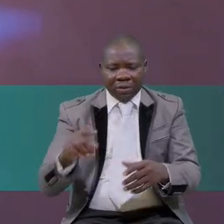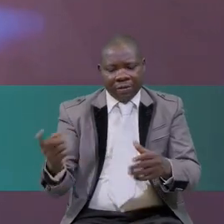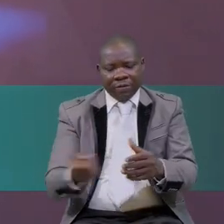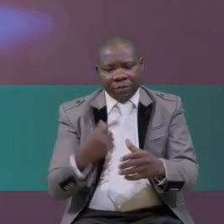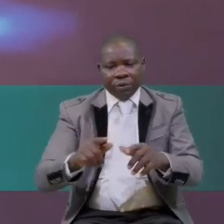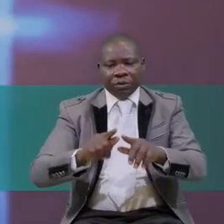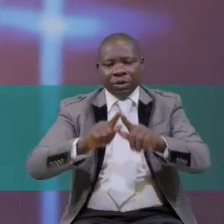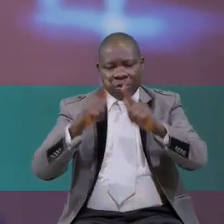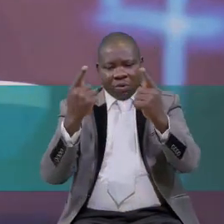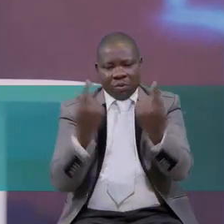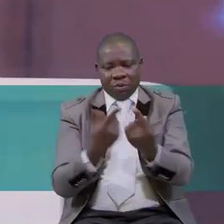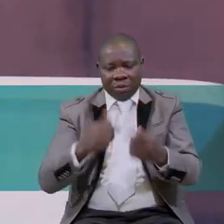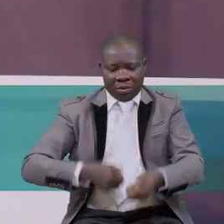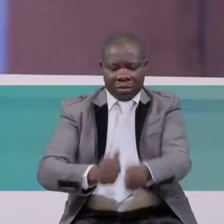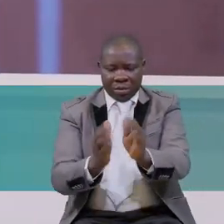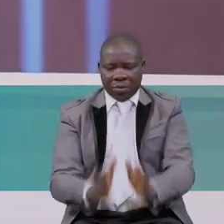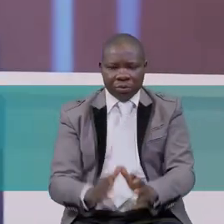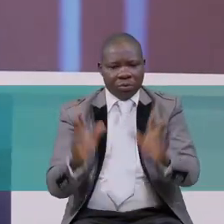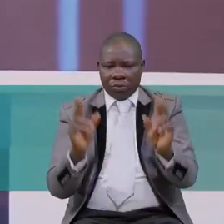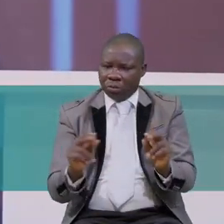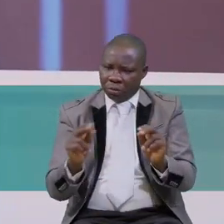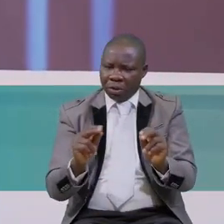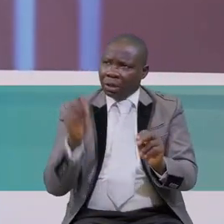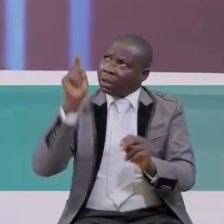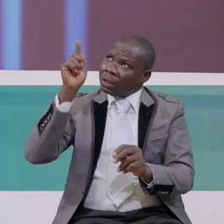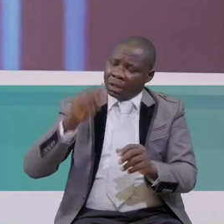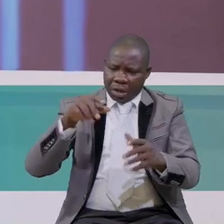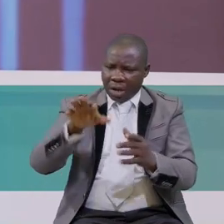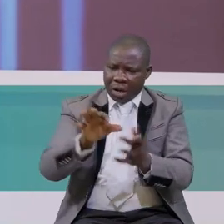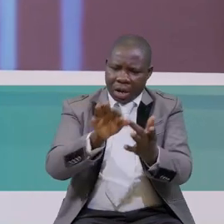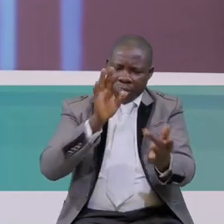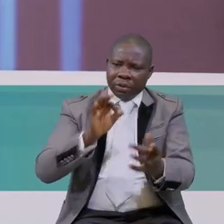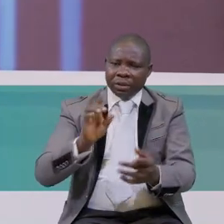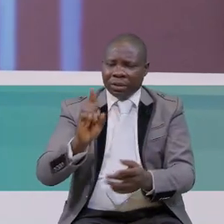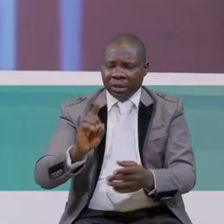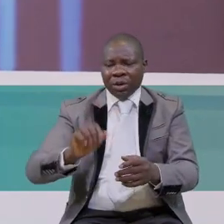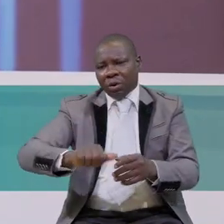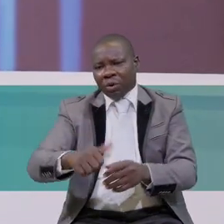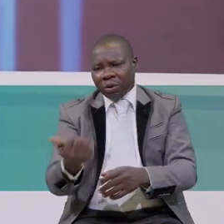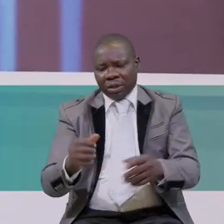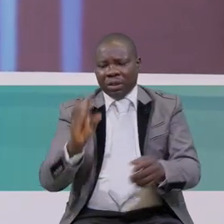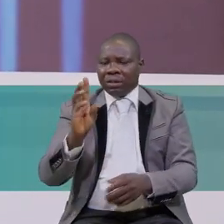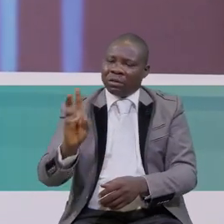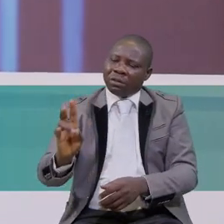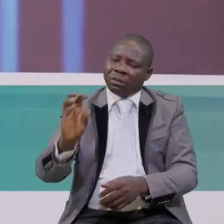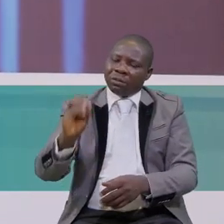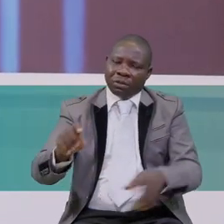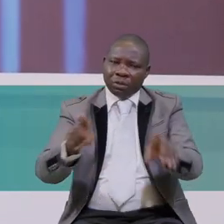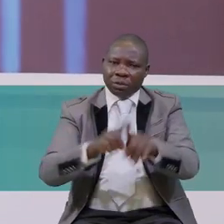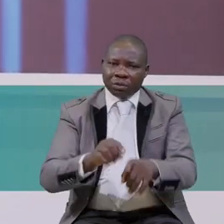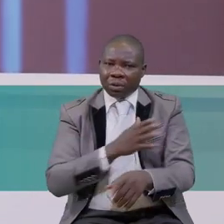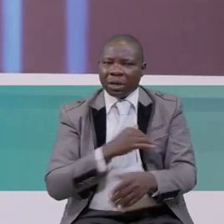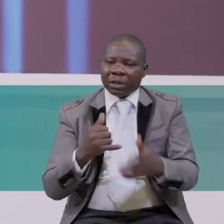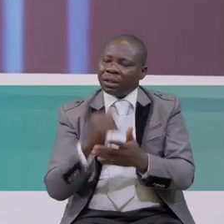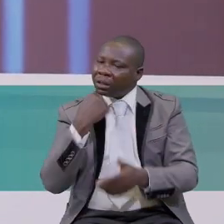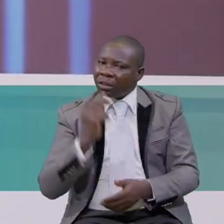70 autres. Il n'était pas dans l'équipe originale. Il en désigna 70 autres disciples. Et on dit, et